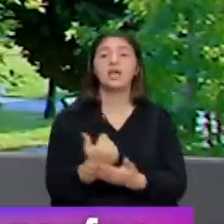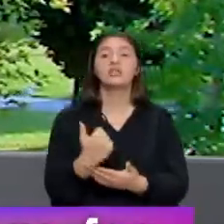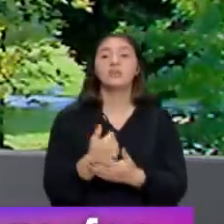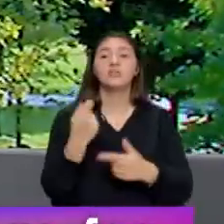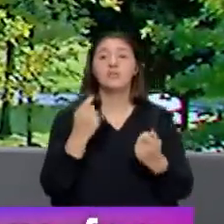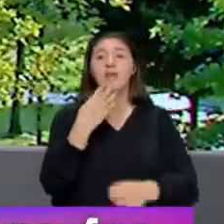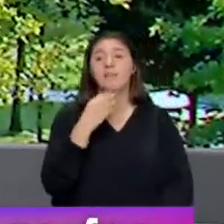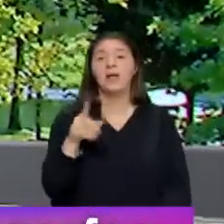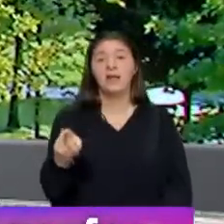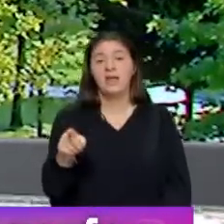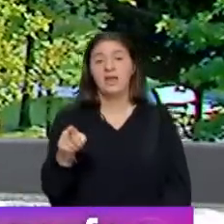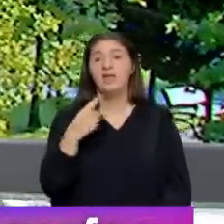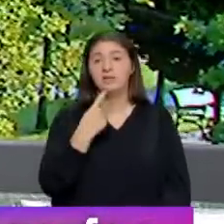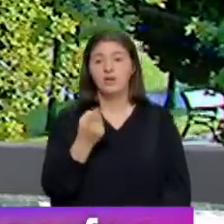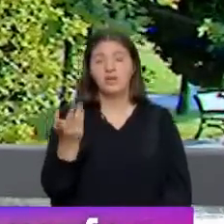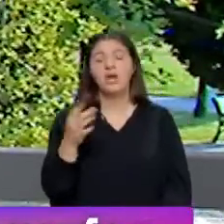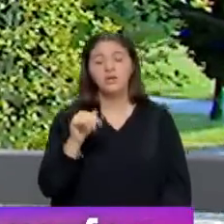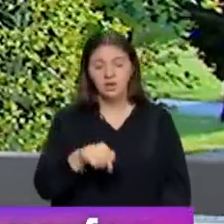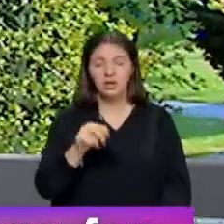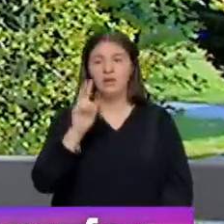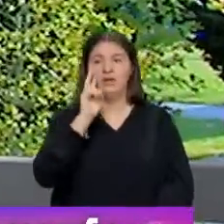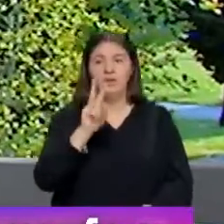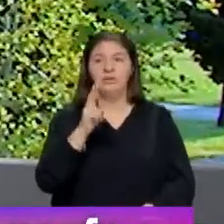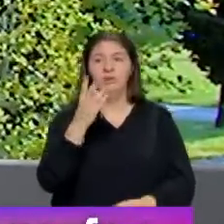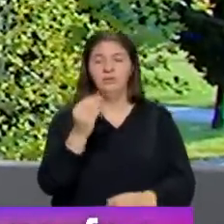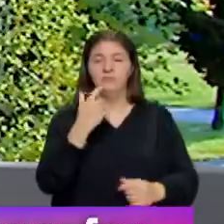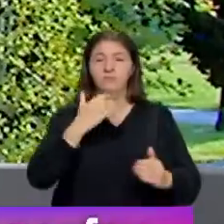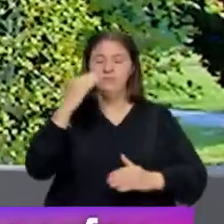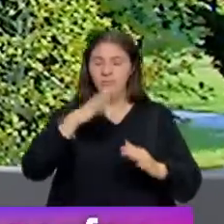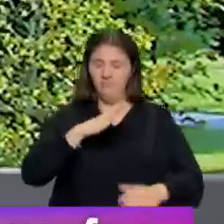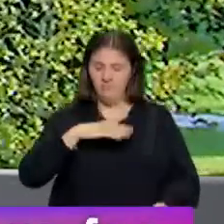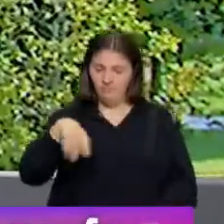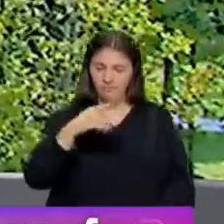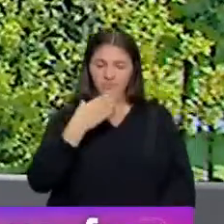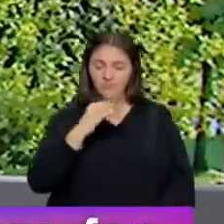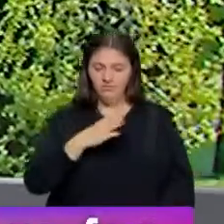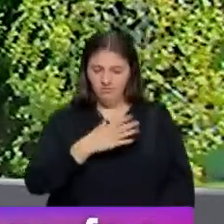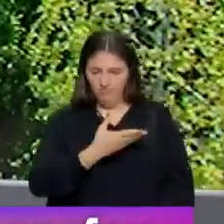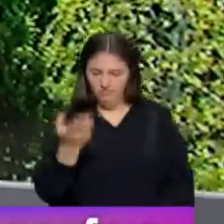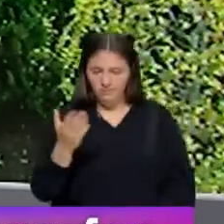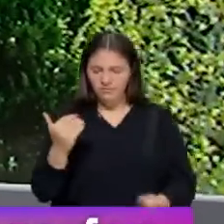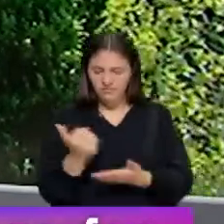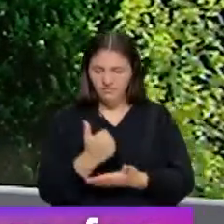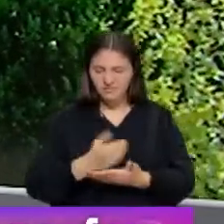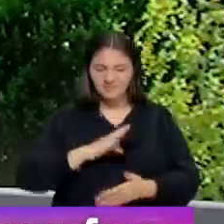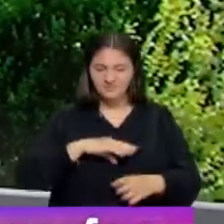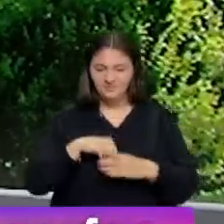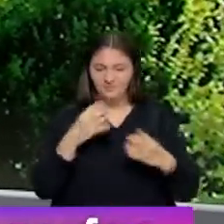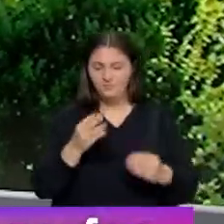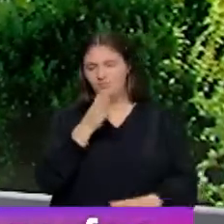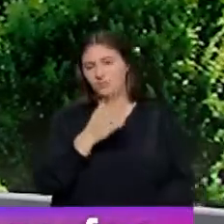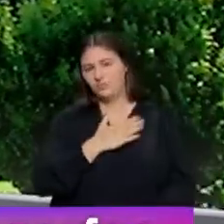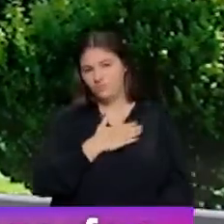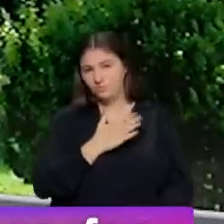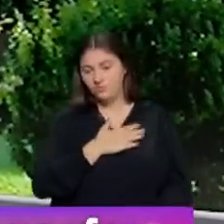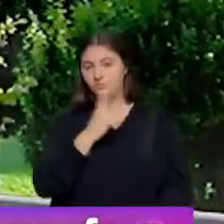geçmeye çalışan bir emekli diyor ki şu anda ekran karşısında olan büyüklerimiz var emeklerimiz var geçim derdi içinde olduklarının